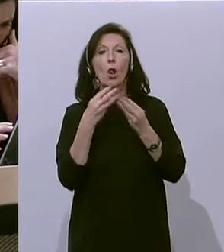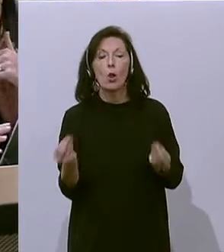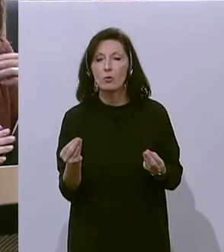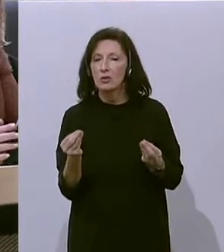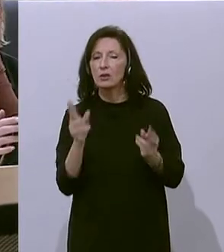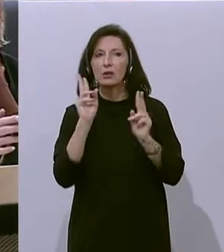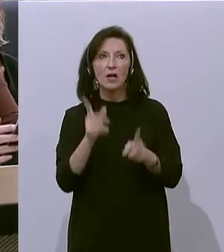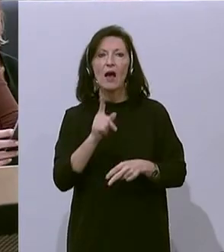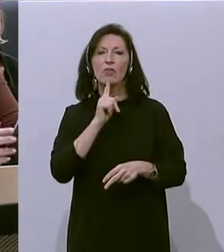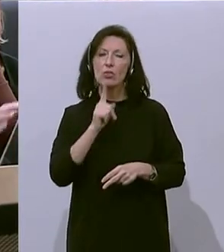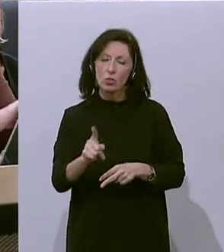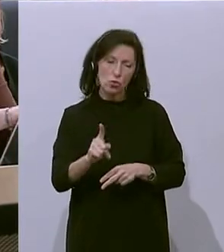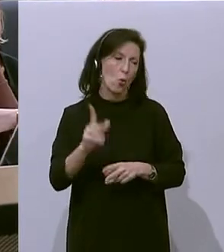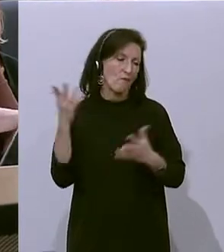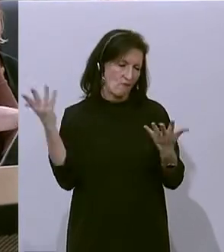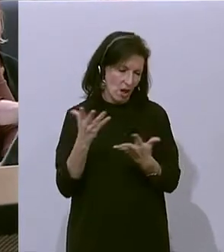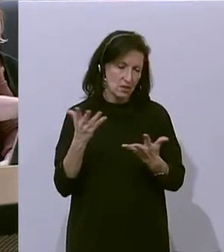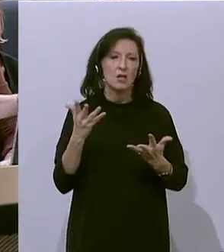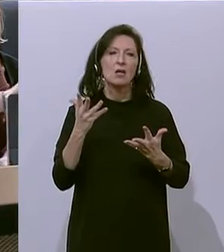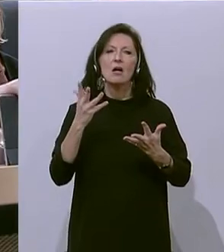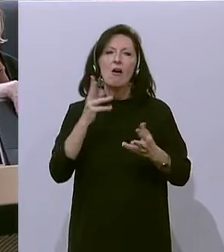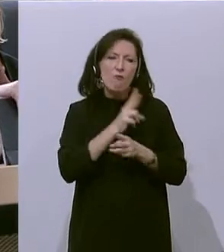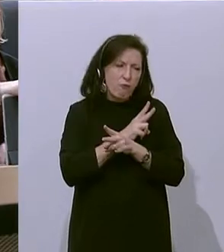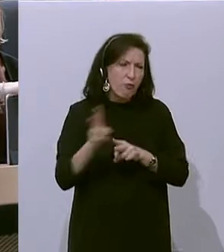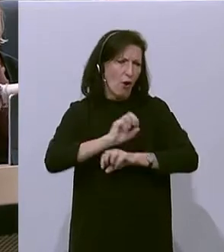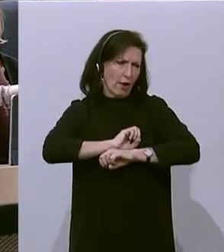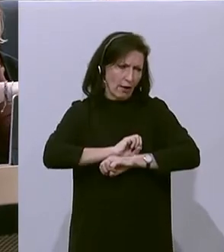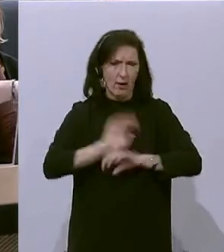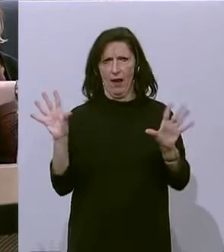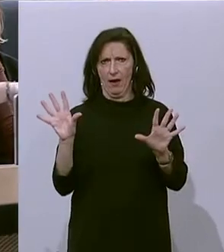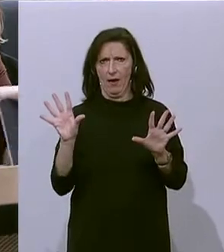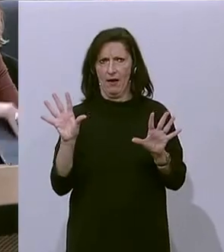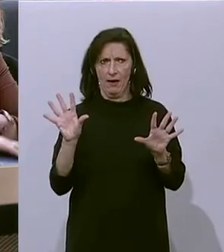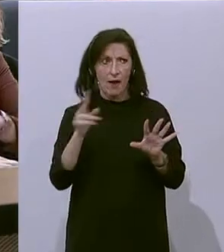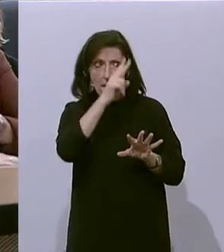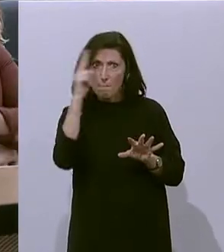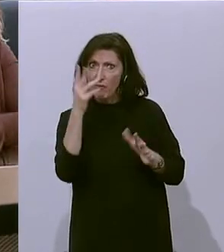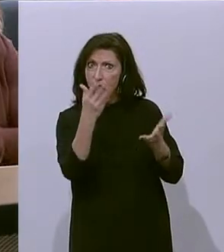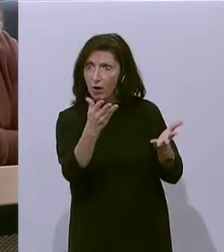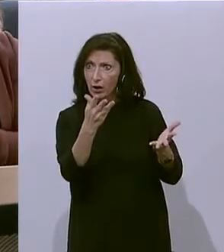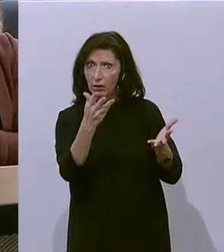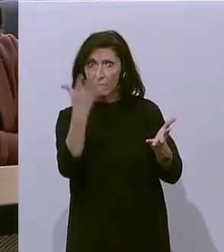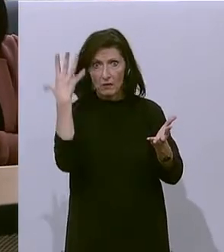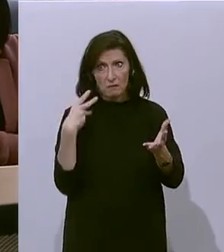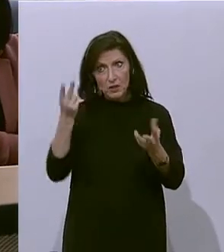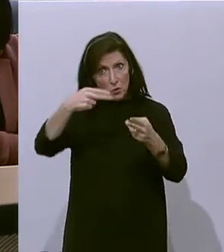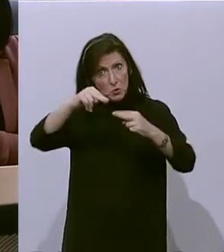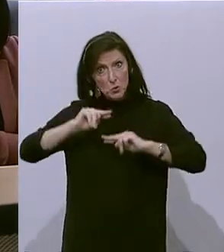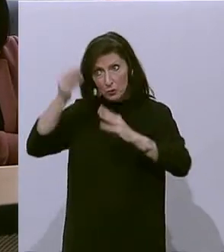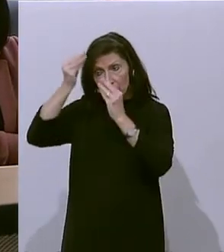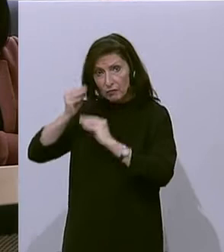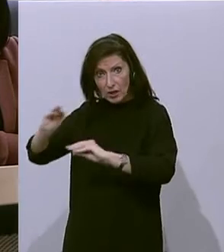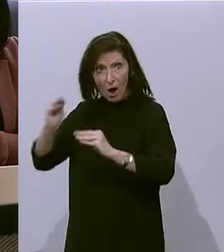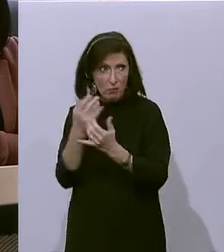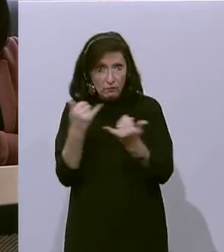sein, schonungslose Aufklärung. Das Vertrauen in der Bevölkerung können wir und müssen wir dadurch